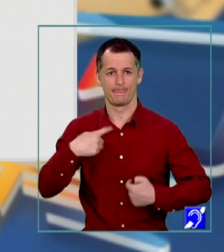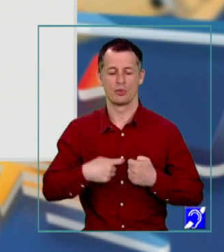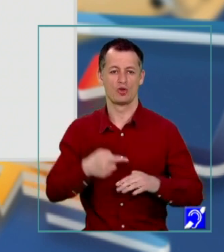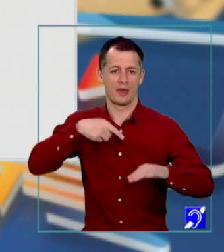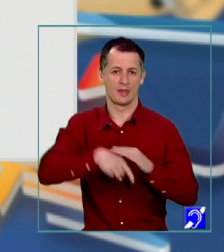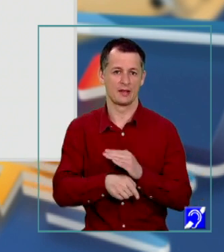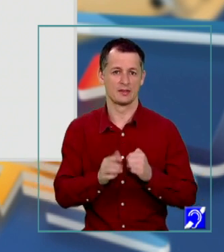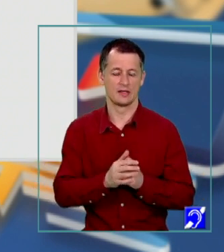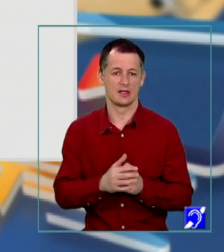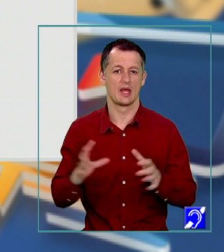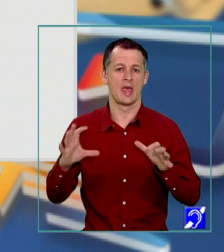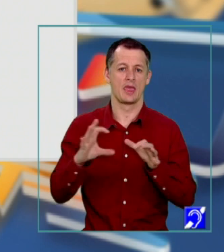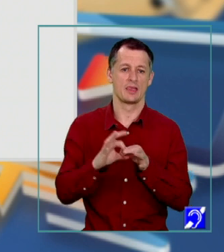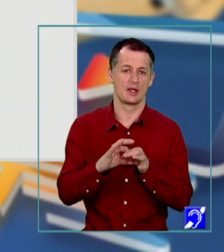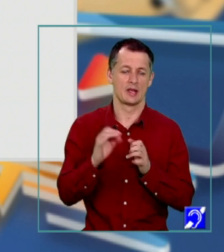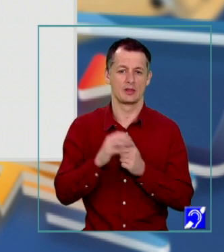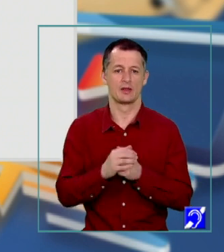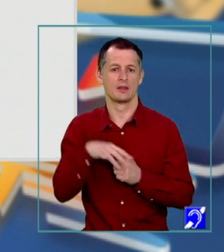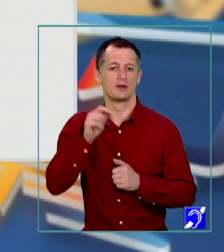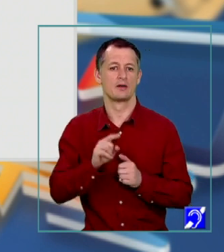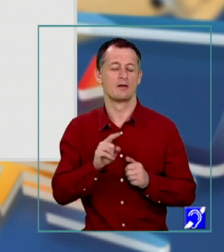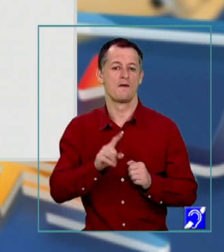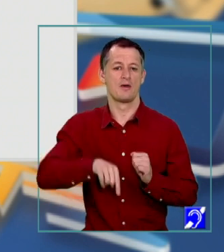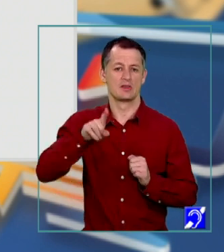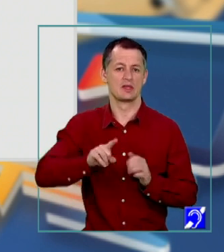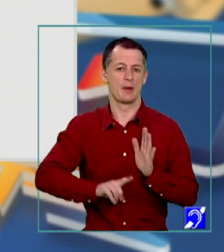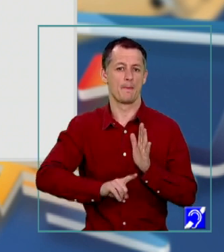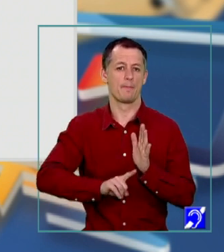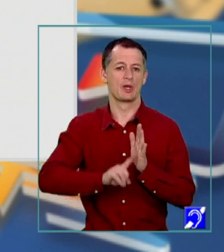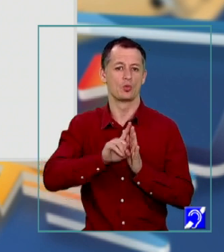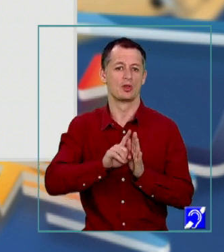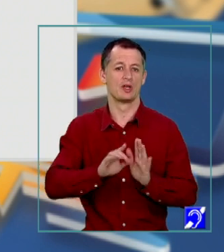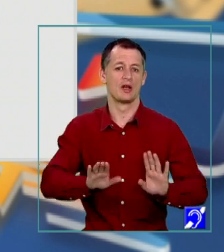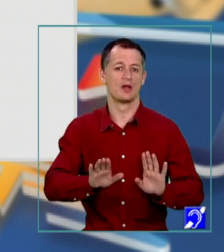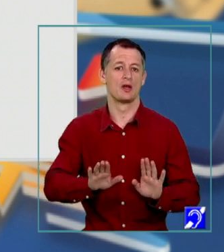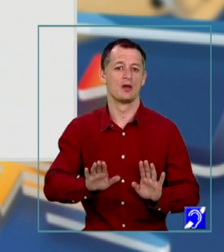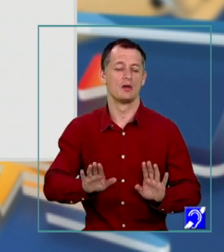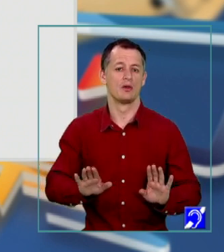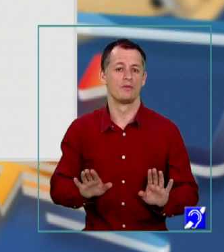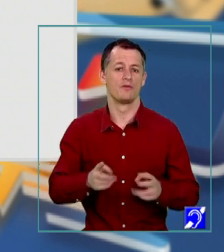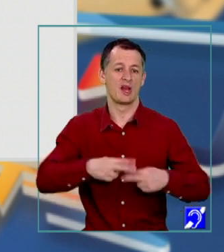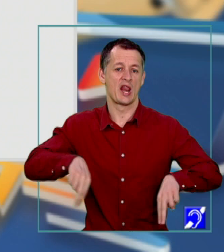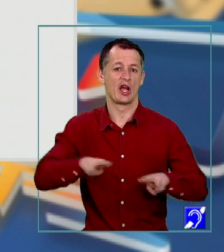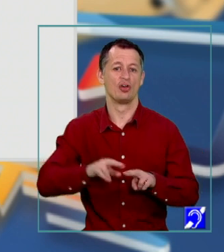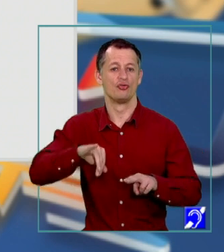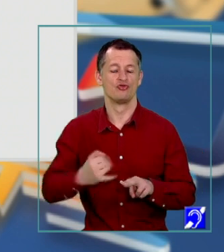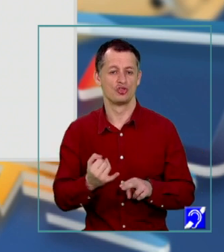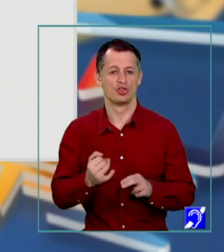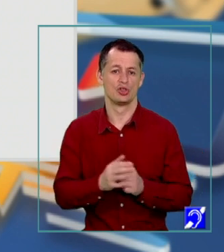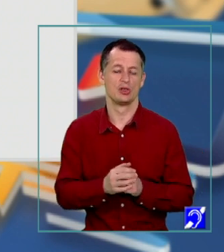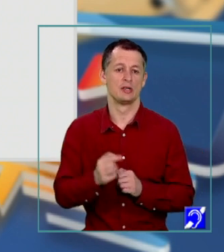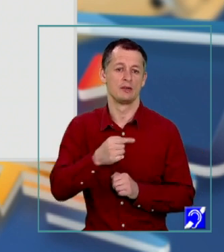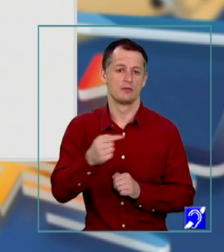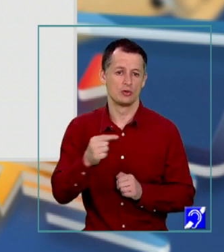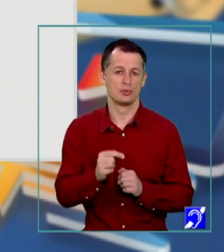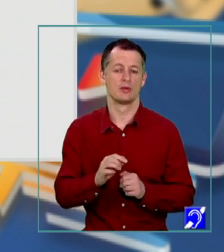este proporțională cu variația temperaturilor între starea finală și starea inițială. Din punct de vedere termodinamic, energia internă